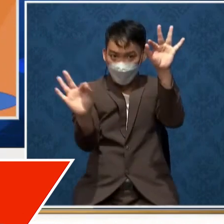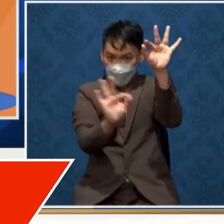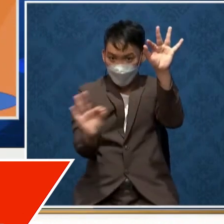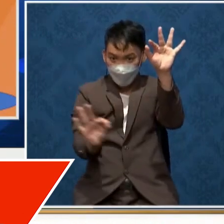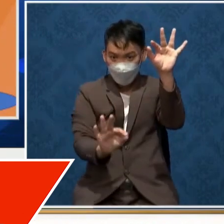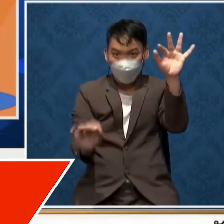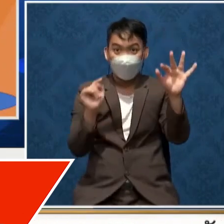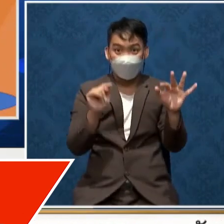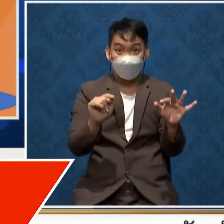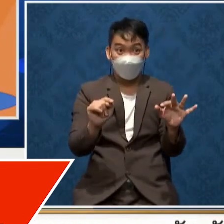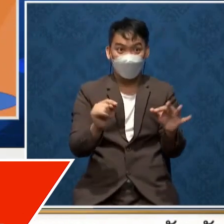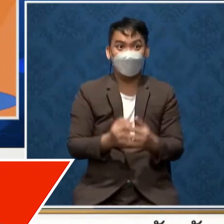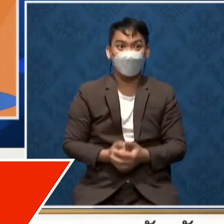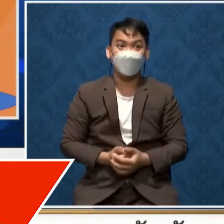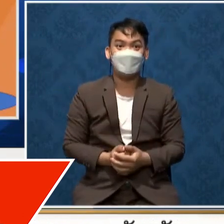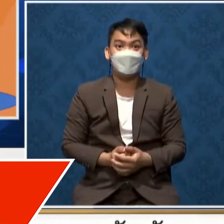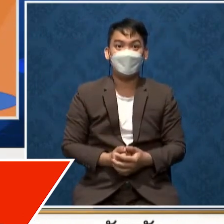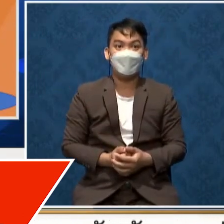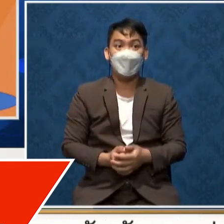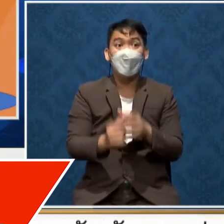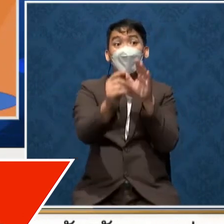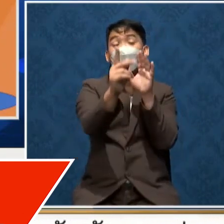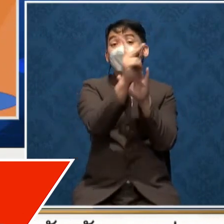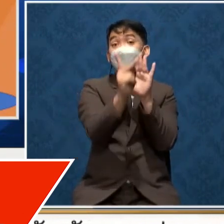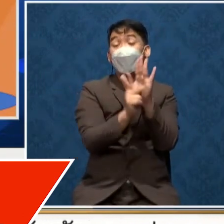ำอธิบายในมาตรา